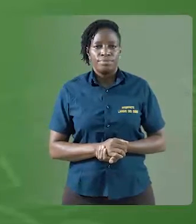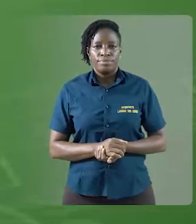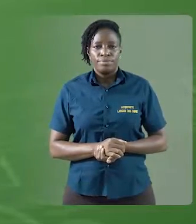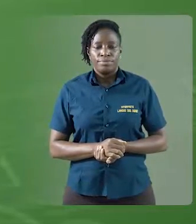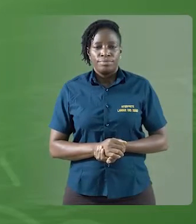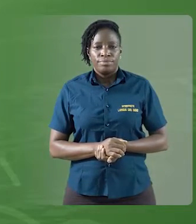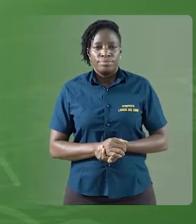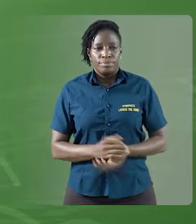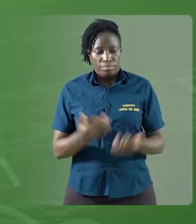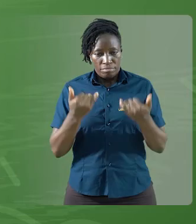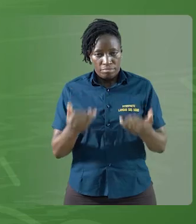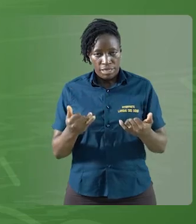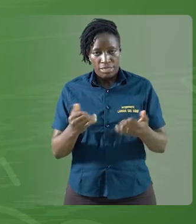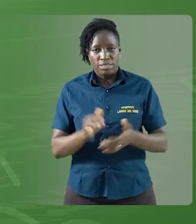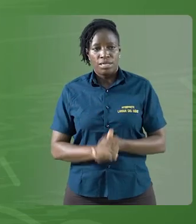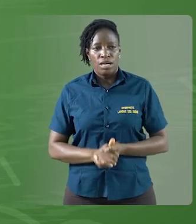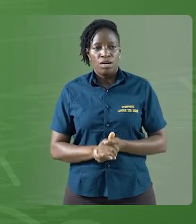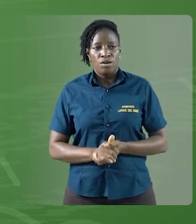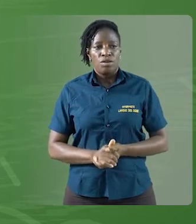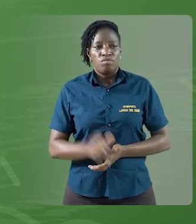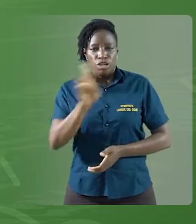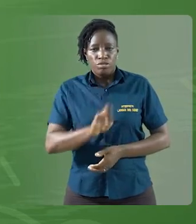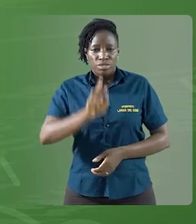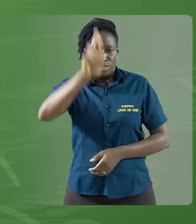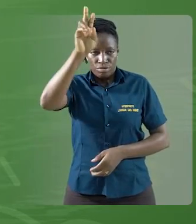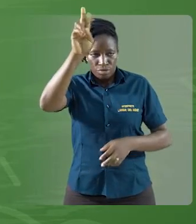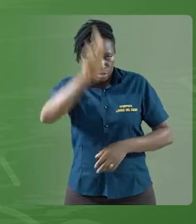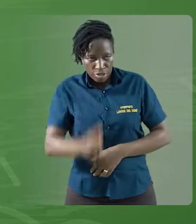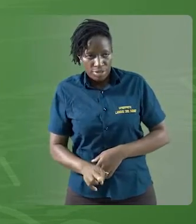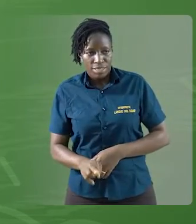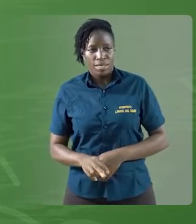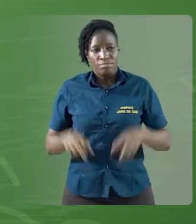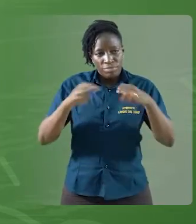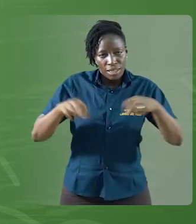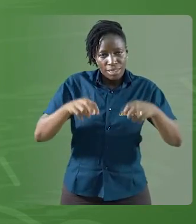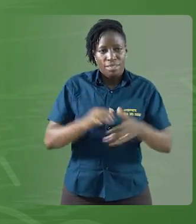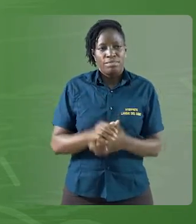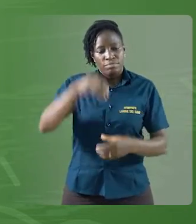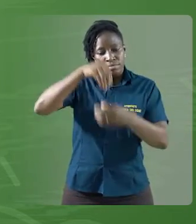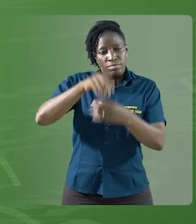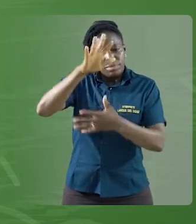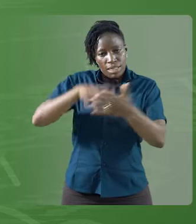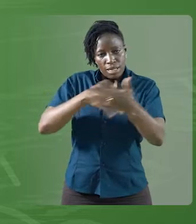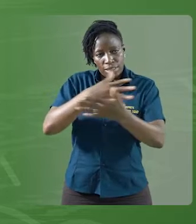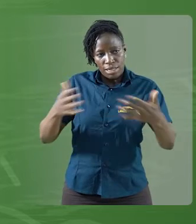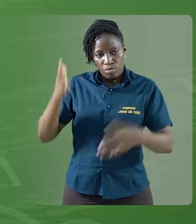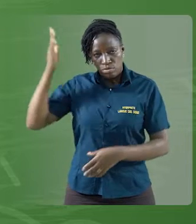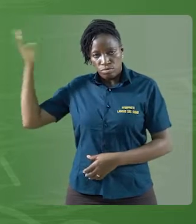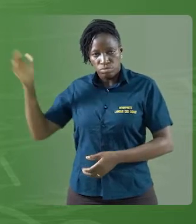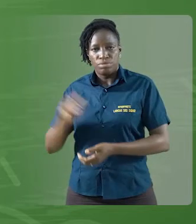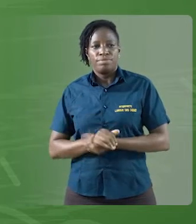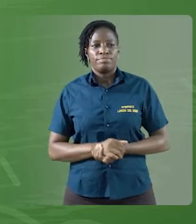exploiter les résultats de notre enquête qui sont notés sous forme de